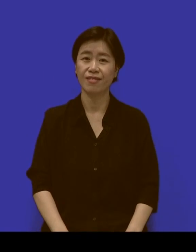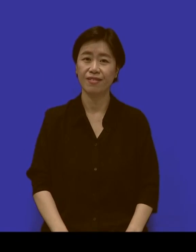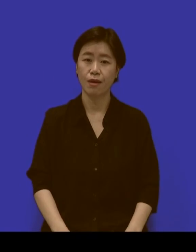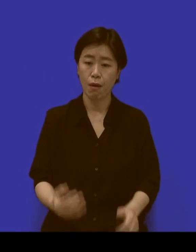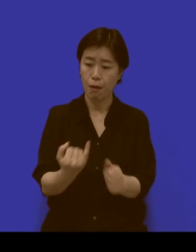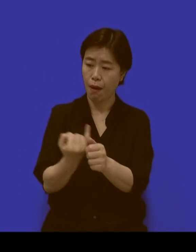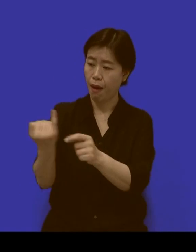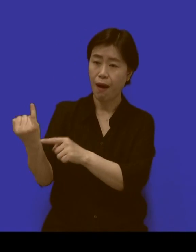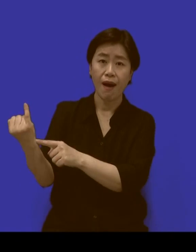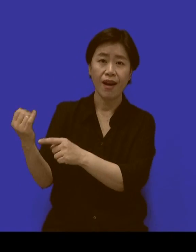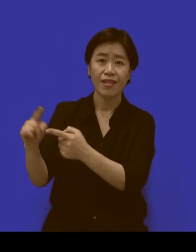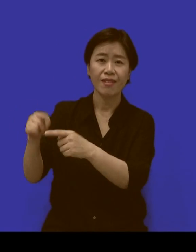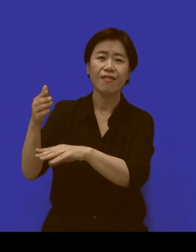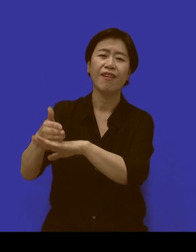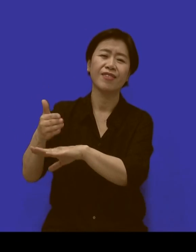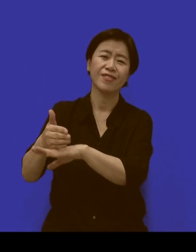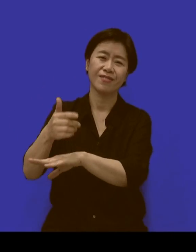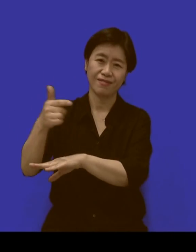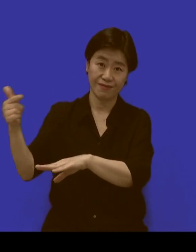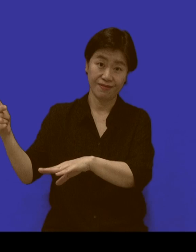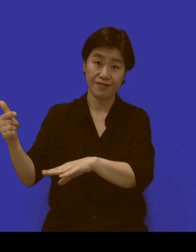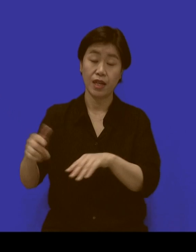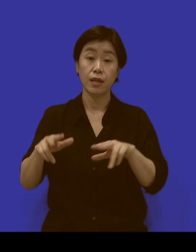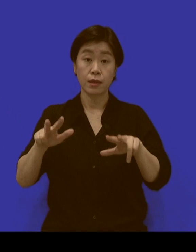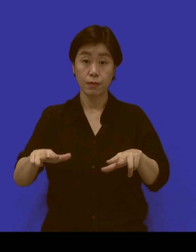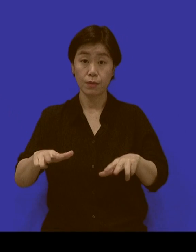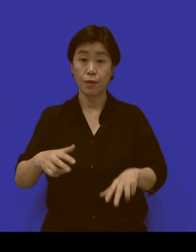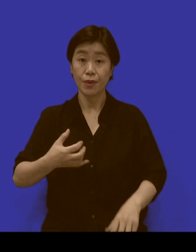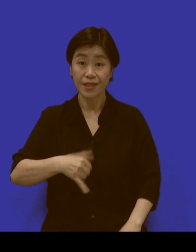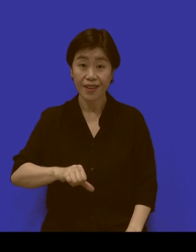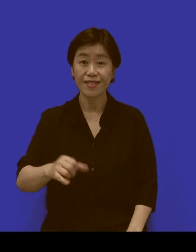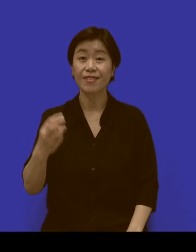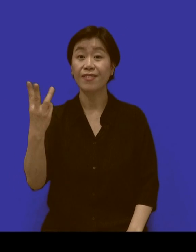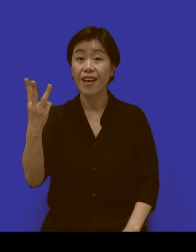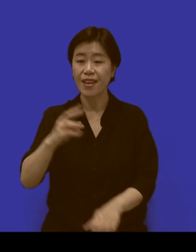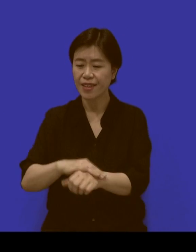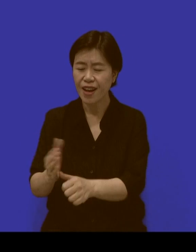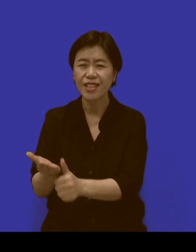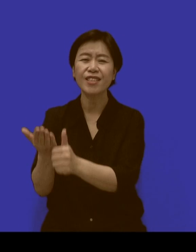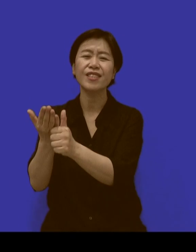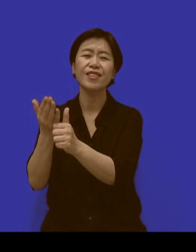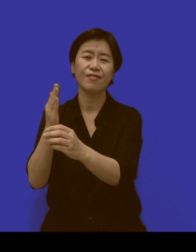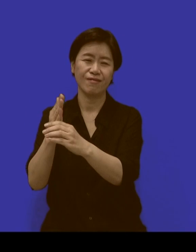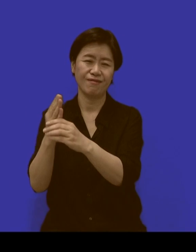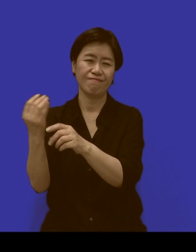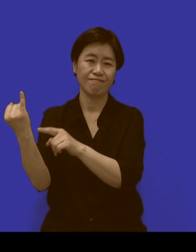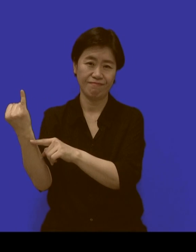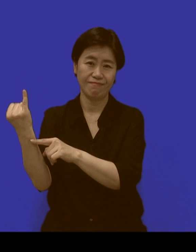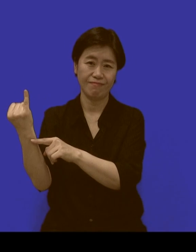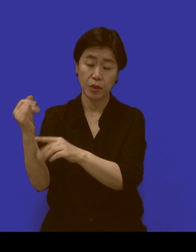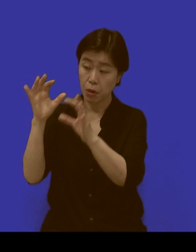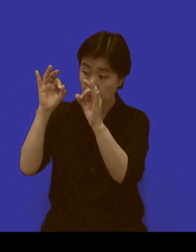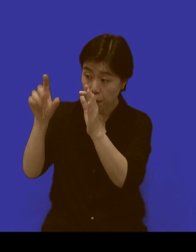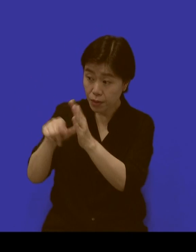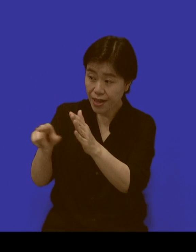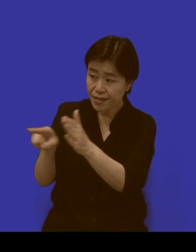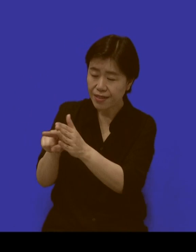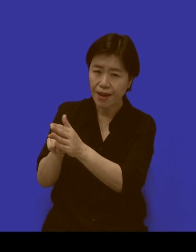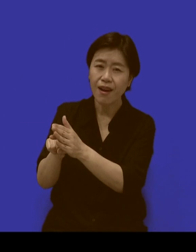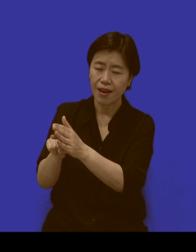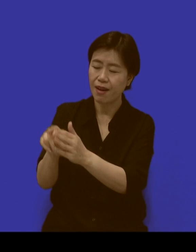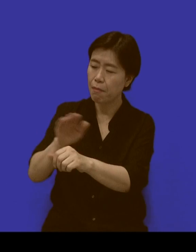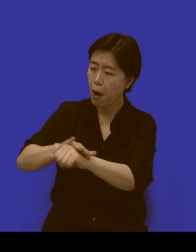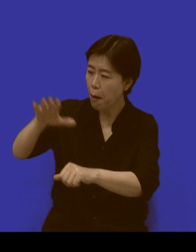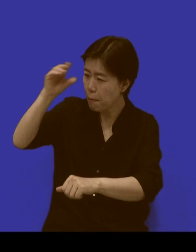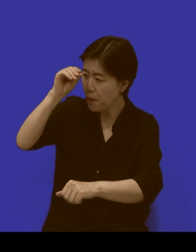그래서 감사해야겠는데요. 저는 너무 감사하고요. 지금도 새 아이를 같이 양육하고 있는데 제가 예. 배우는 게 참 많습니다. 신앙의 선배로서. 네. 그럼 이제